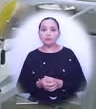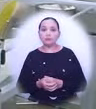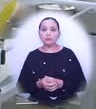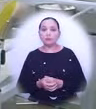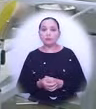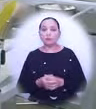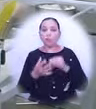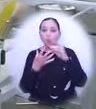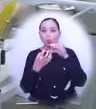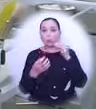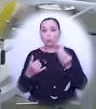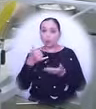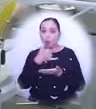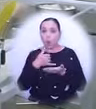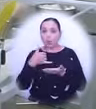Uzum yog'i,